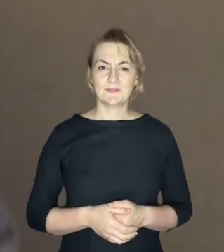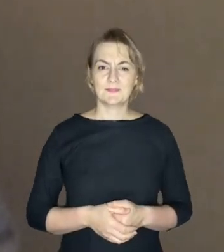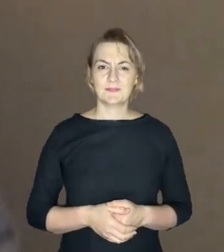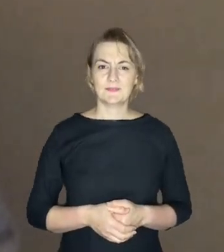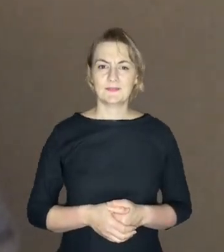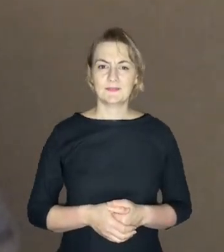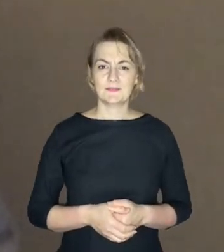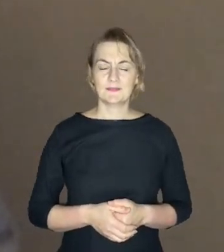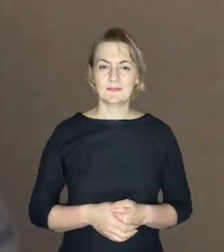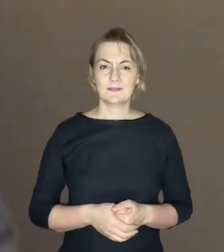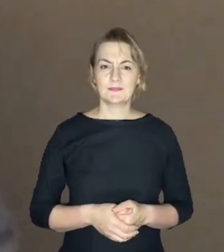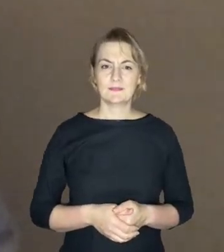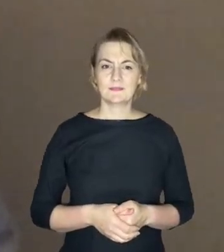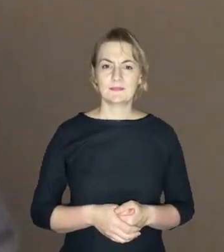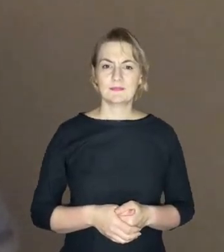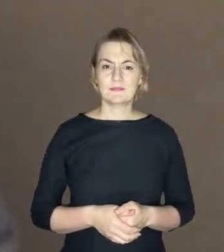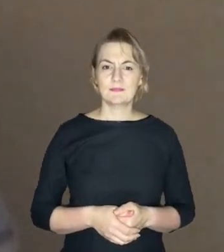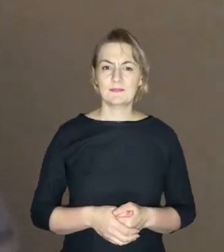Aż odległość